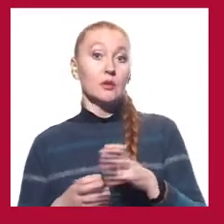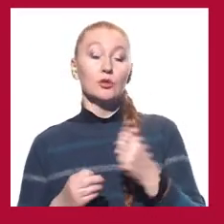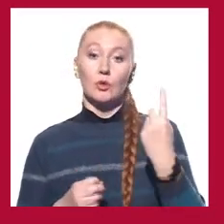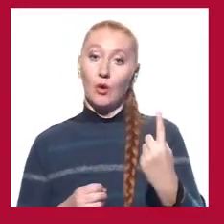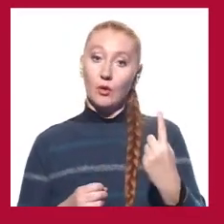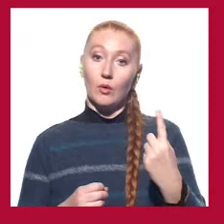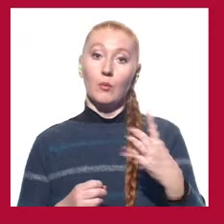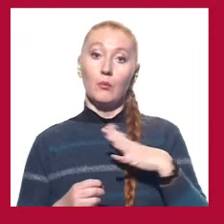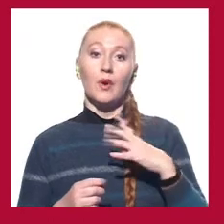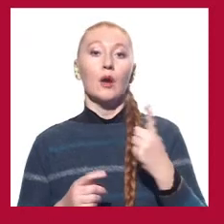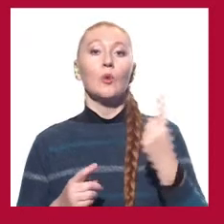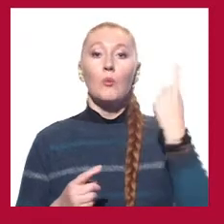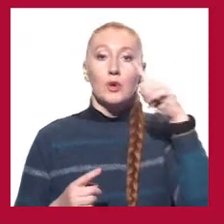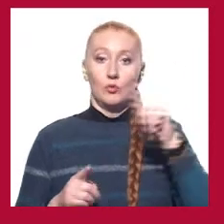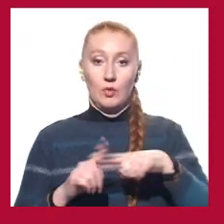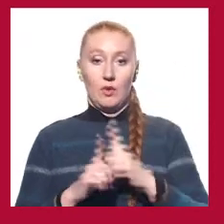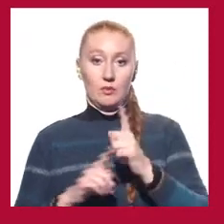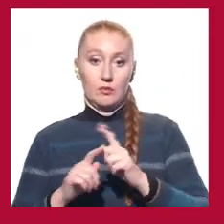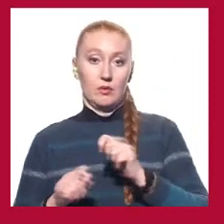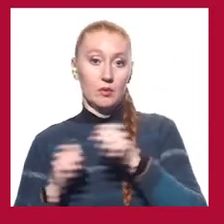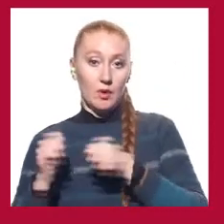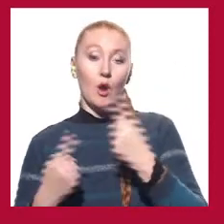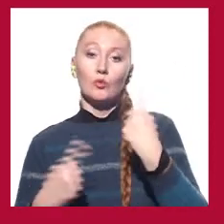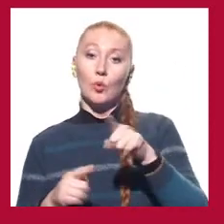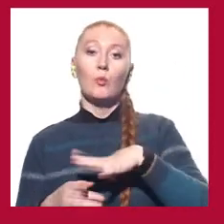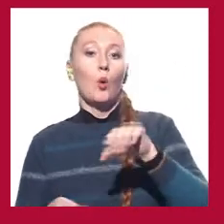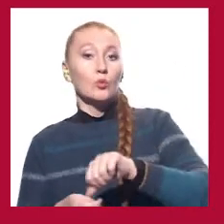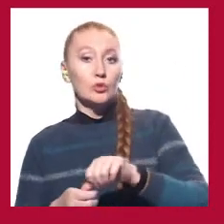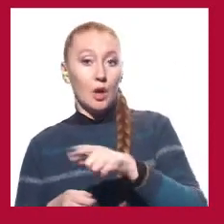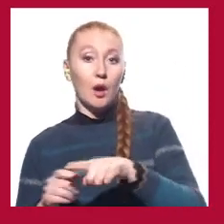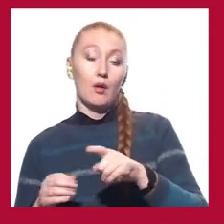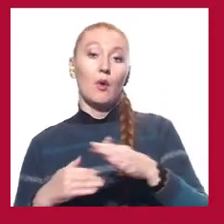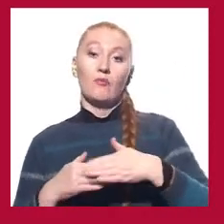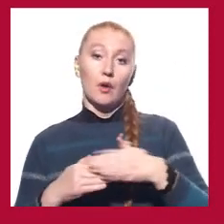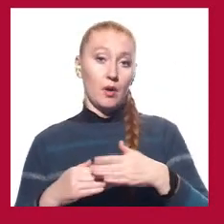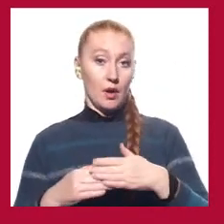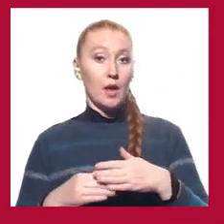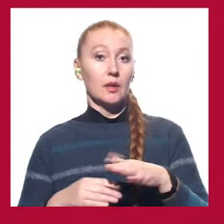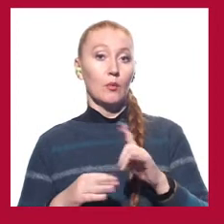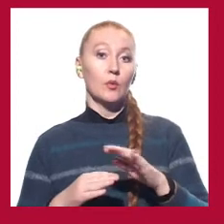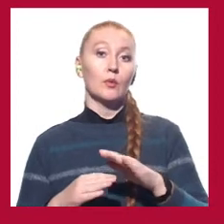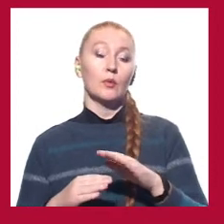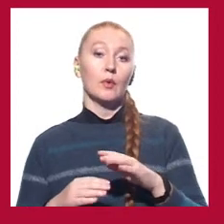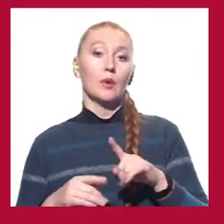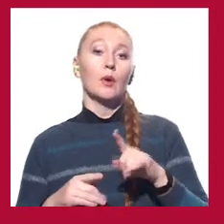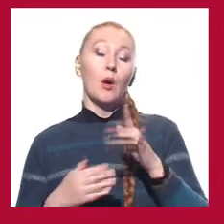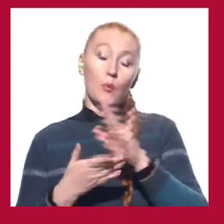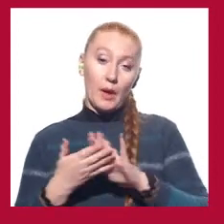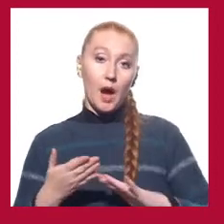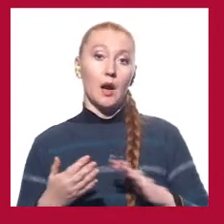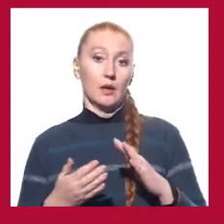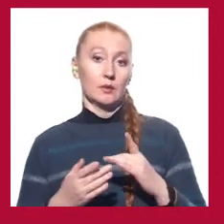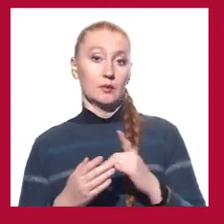був зачинщиком, інший там учасником, інший дисциплінарне покарання понесе і приносимо